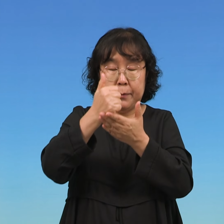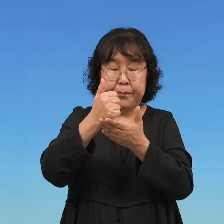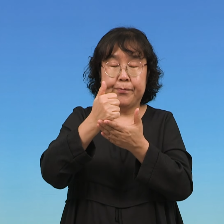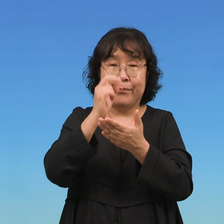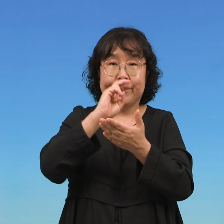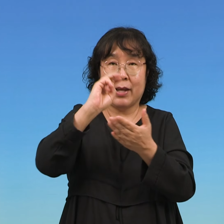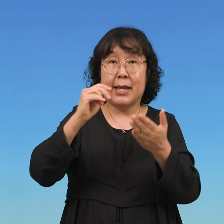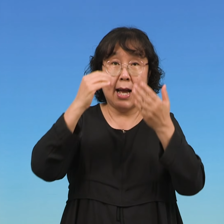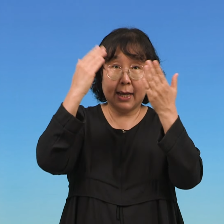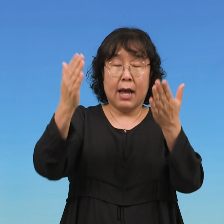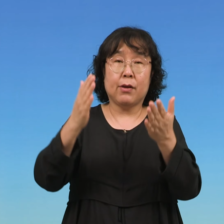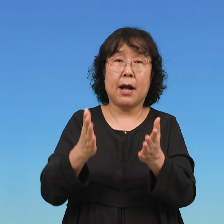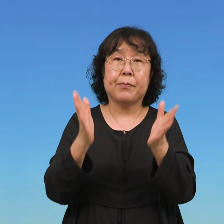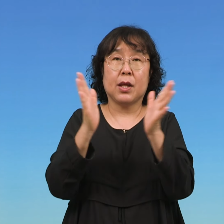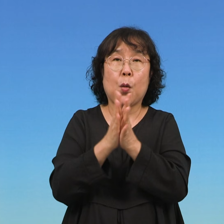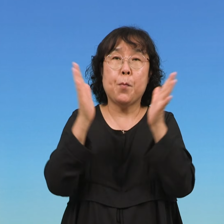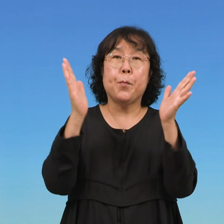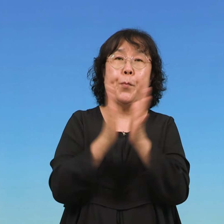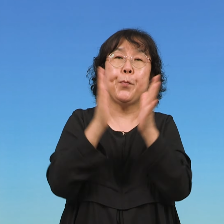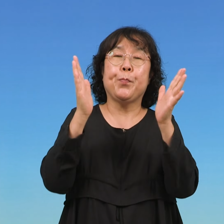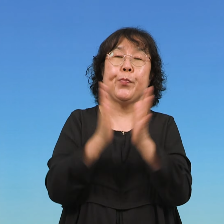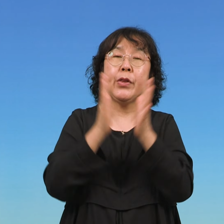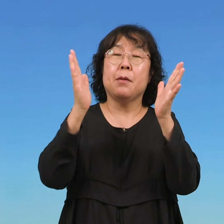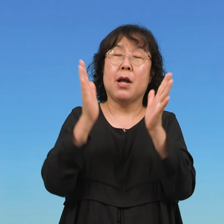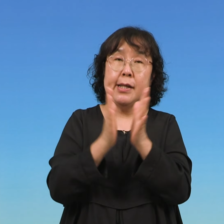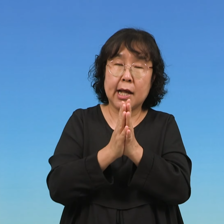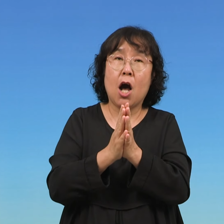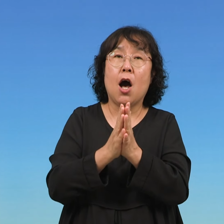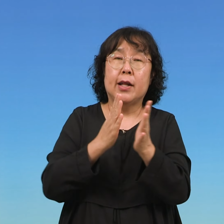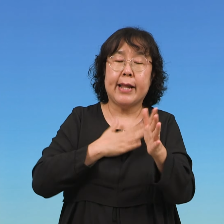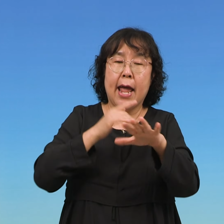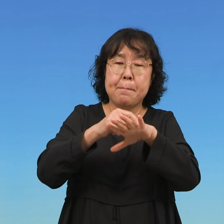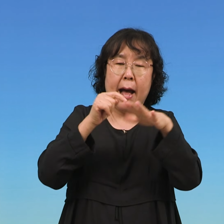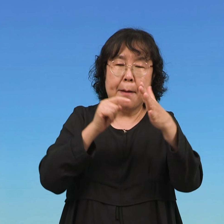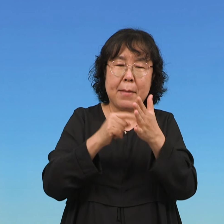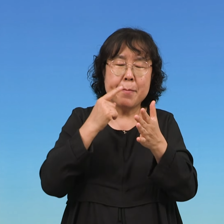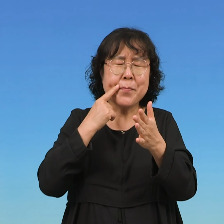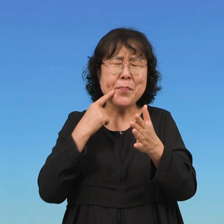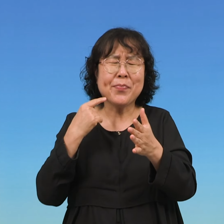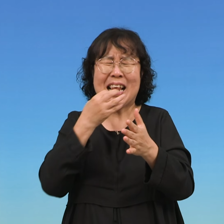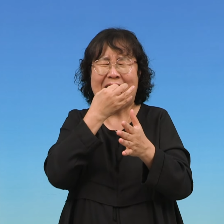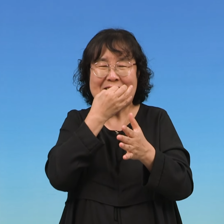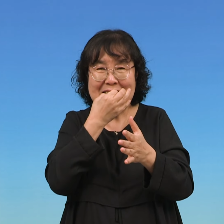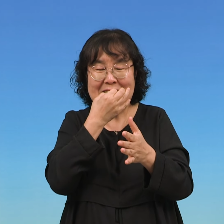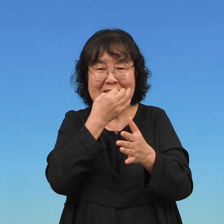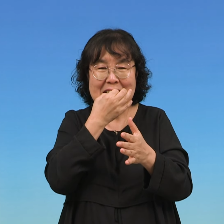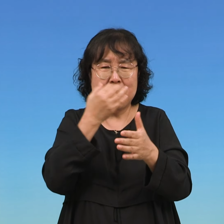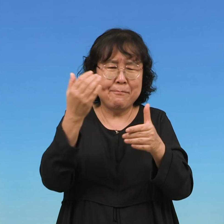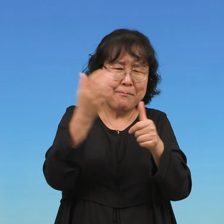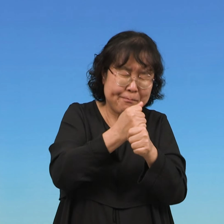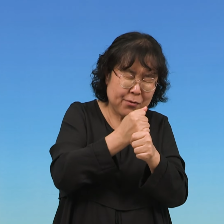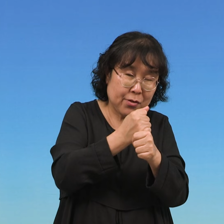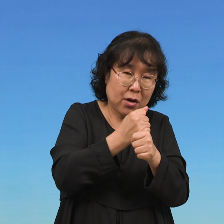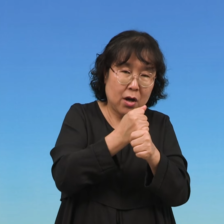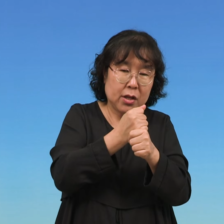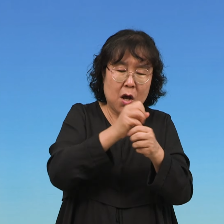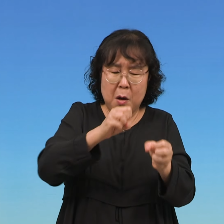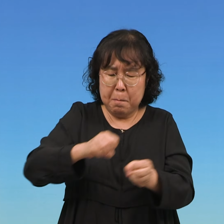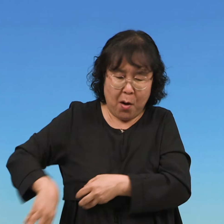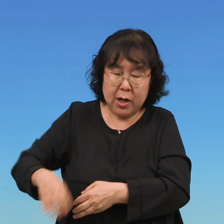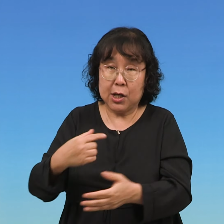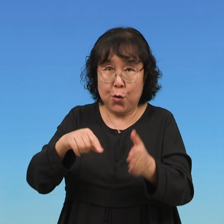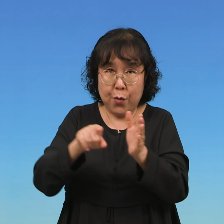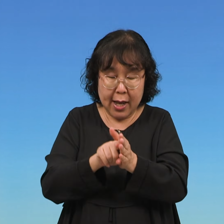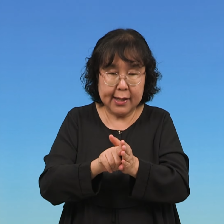우리 가사를 생각하시면서 손뼉 치면서 내 안에 탐심을 묶어 놓기 위하여 하나님이 찬양이 내게 능력이